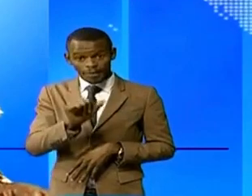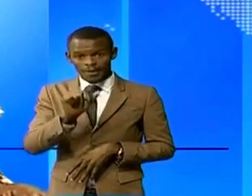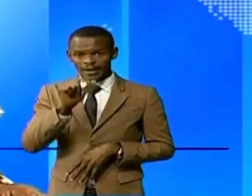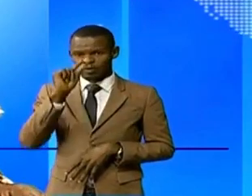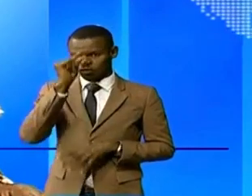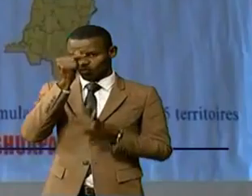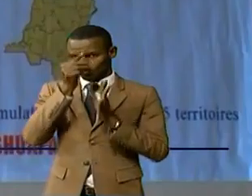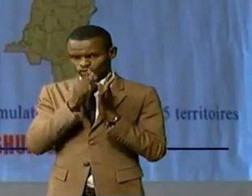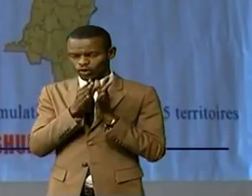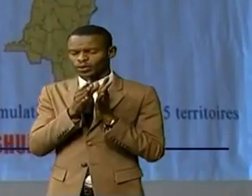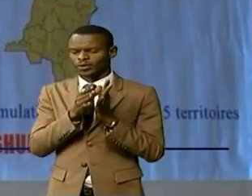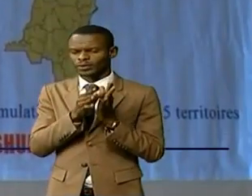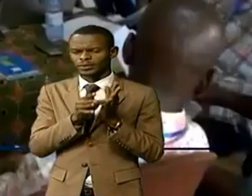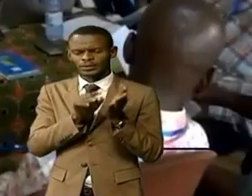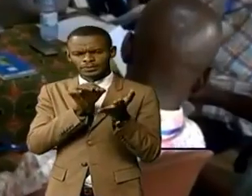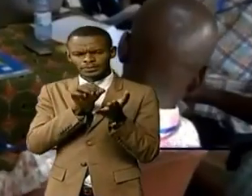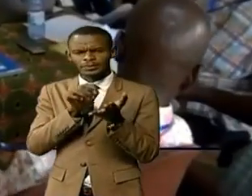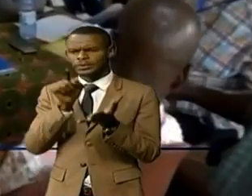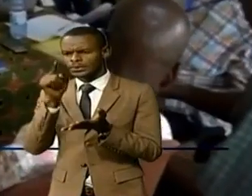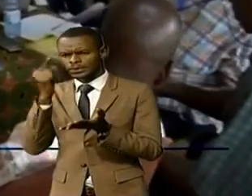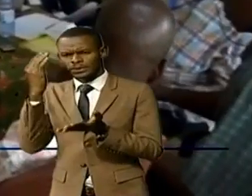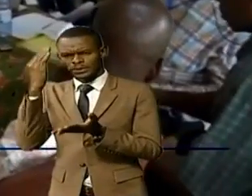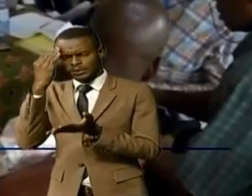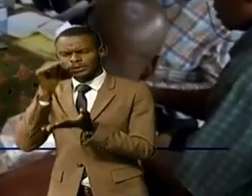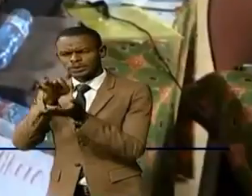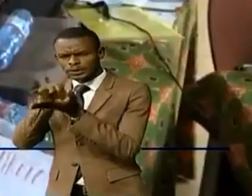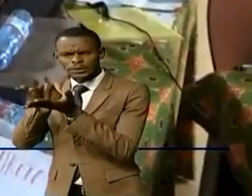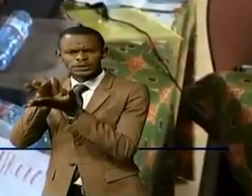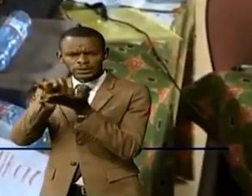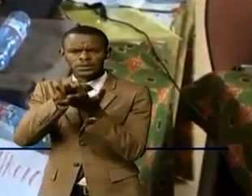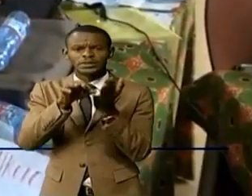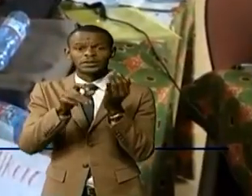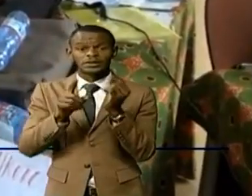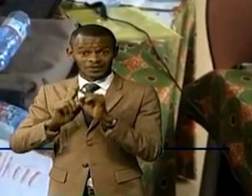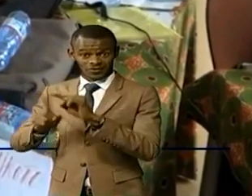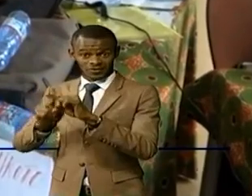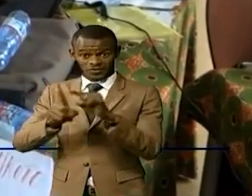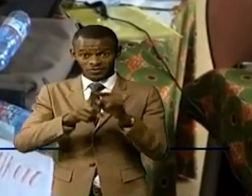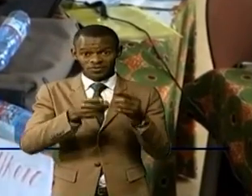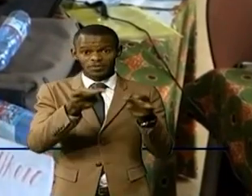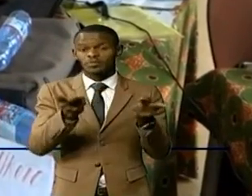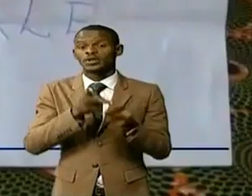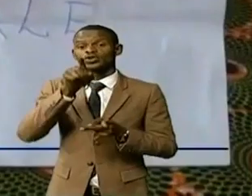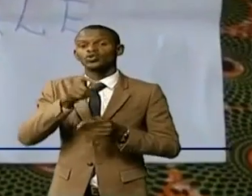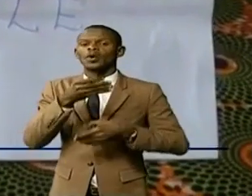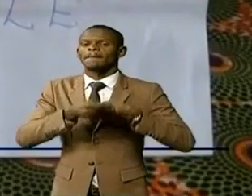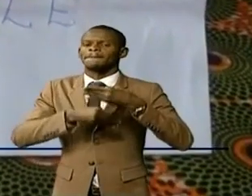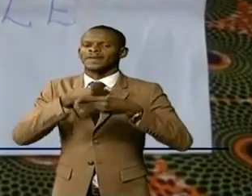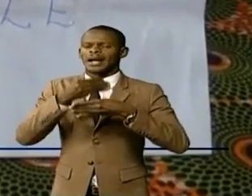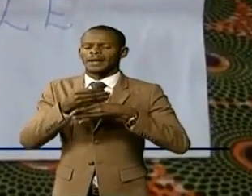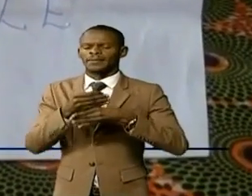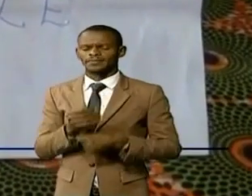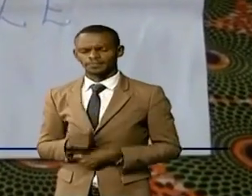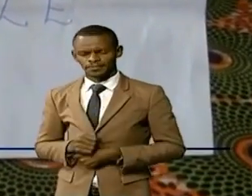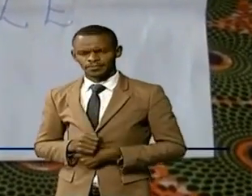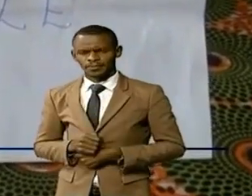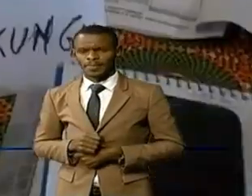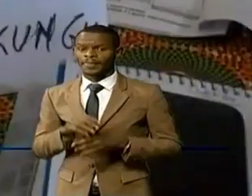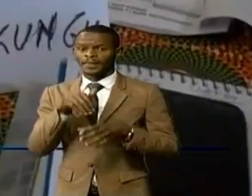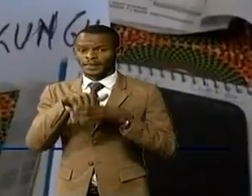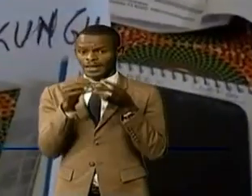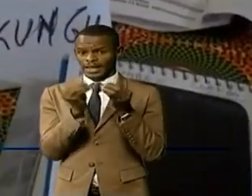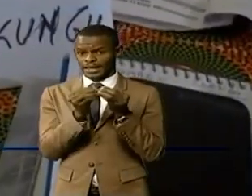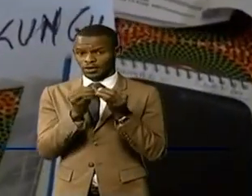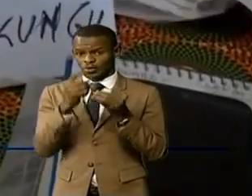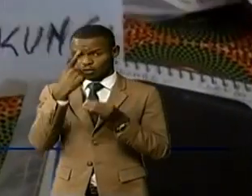dessus. Ouverture de l'atelier de collecte de données pour la formulation du programme d'urgence de développement communautaire des